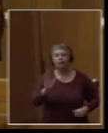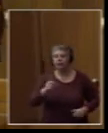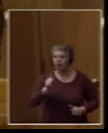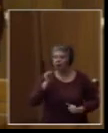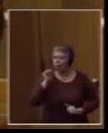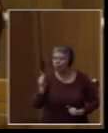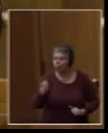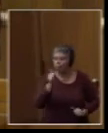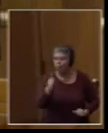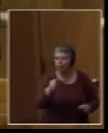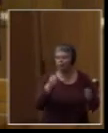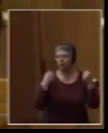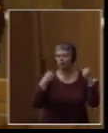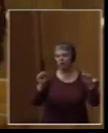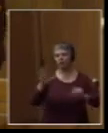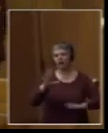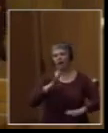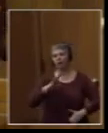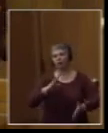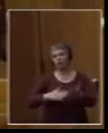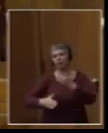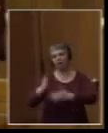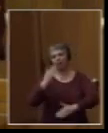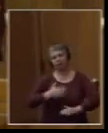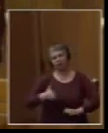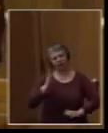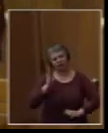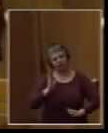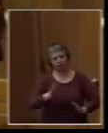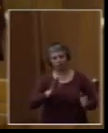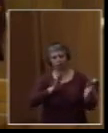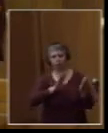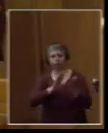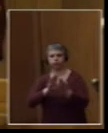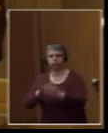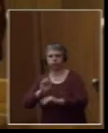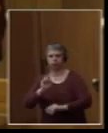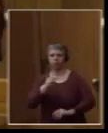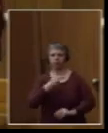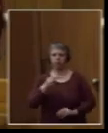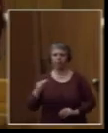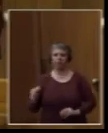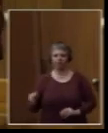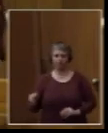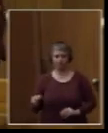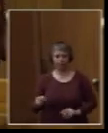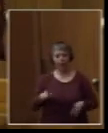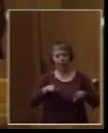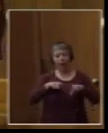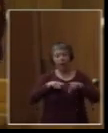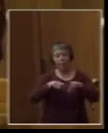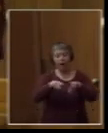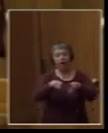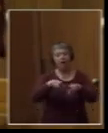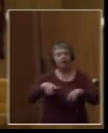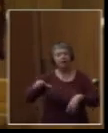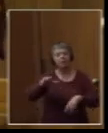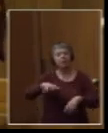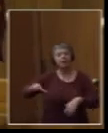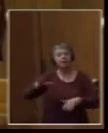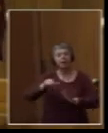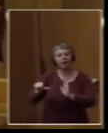κοινωνική, οικονομική ζωή της περιφέρειας. Παράλληλα, η Περιφέρεια Αττικής βρίσκεται στο πλευρό των